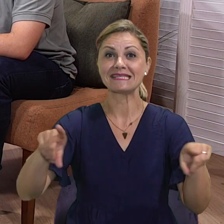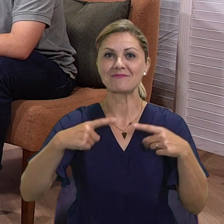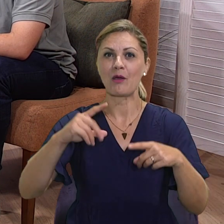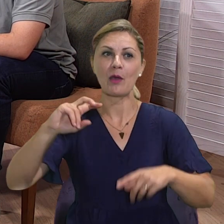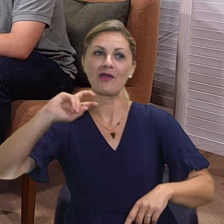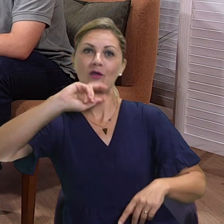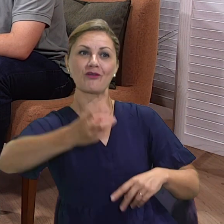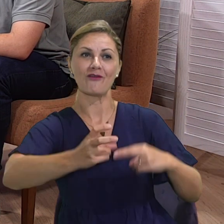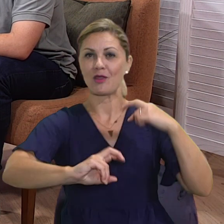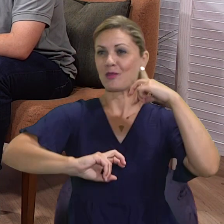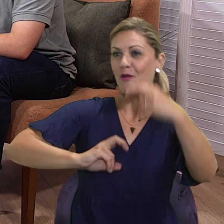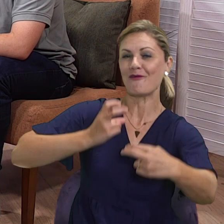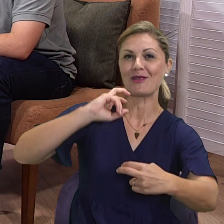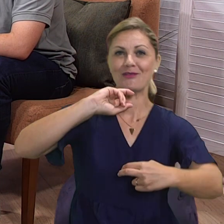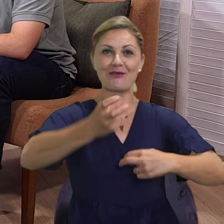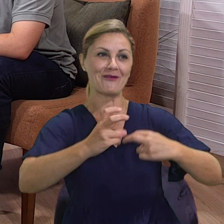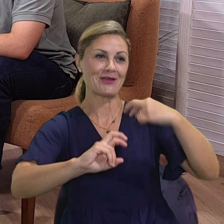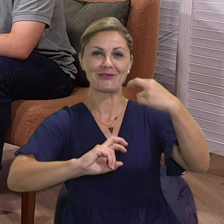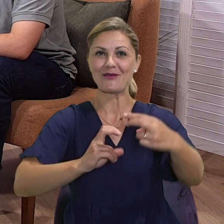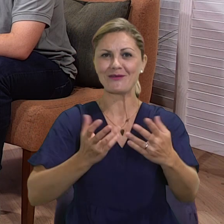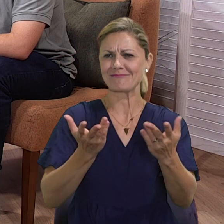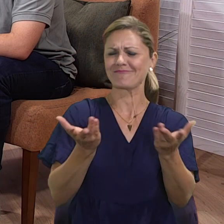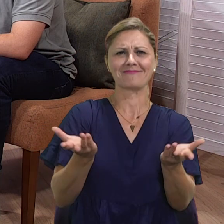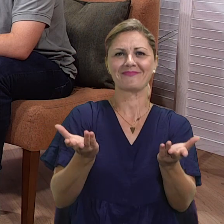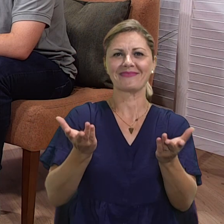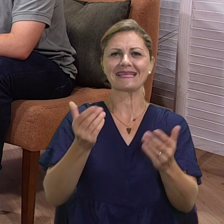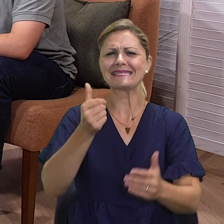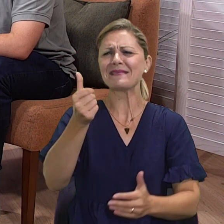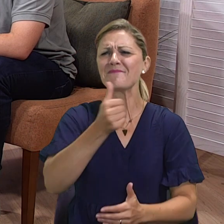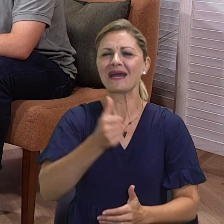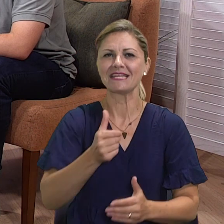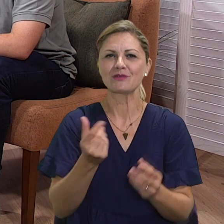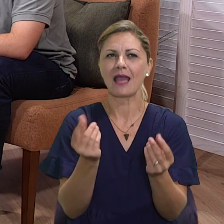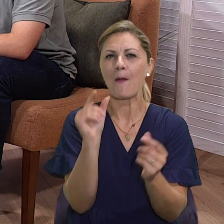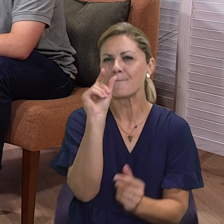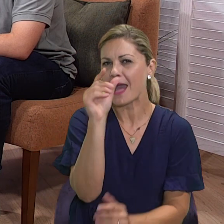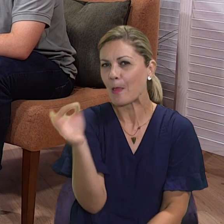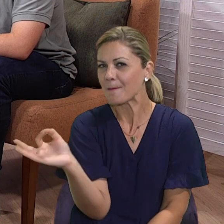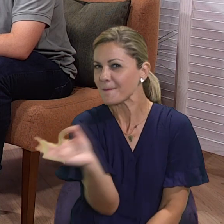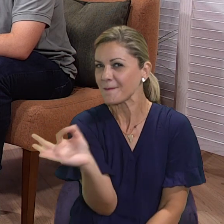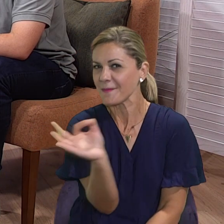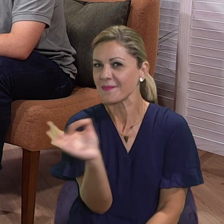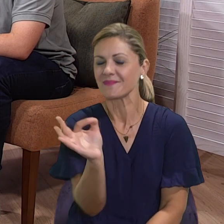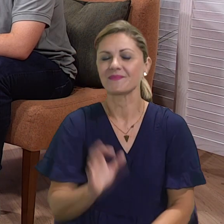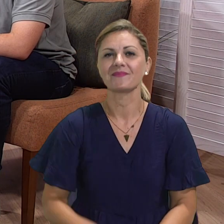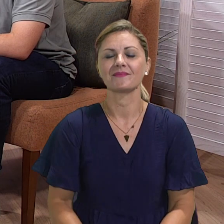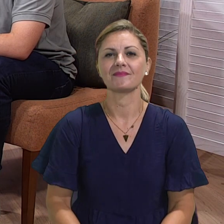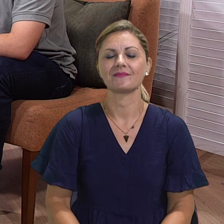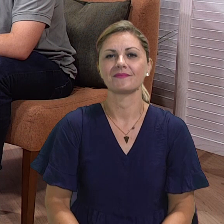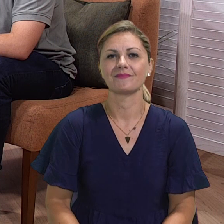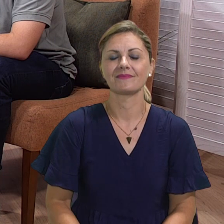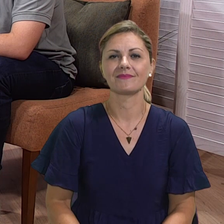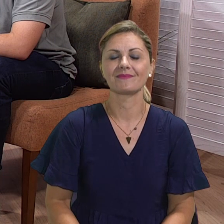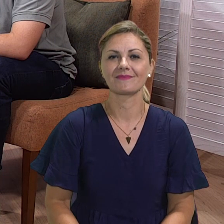to je bilo zanimljivo i za one koji su jedan drugome nešto govorili, petavali, jer to obično bilo lagano spuštanje, jel, štucigavanje,